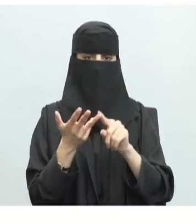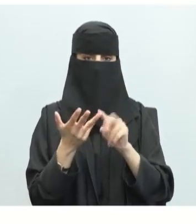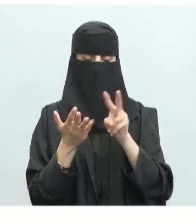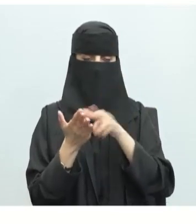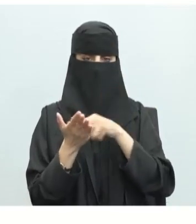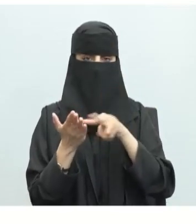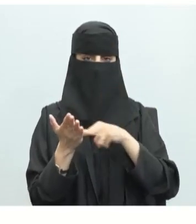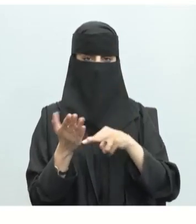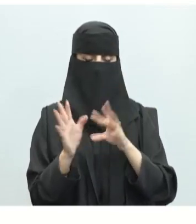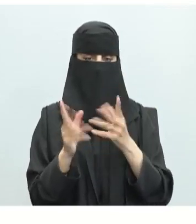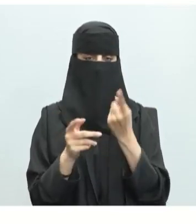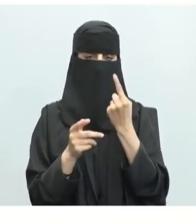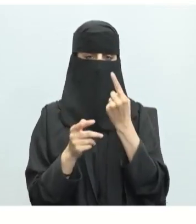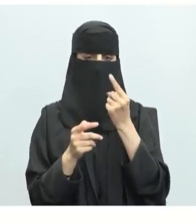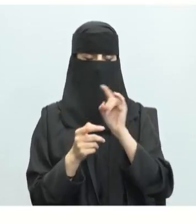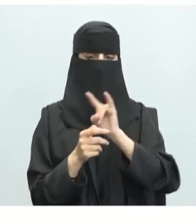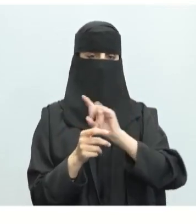ما رأيكم؟